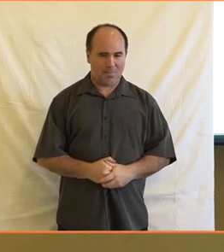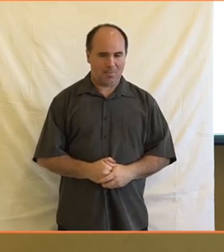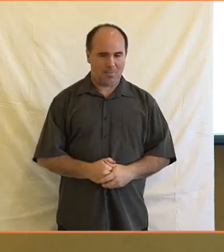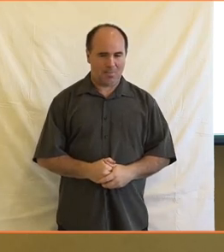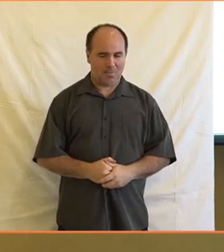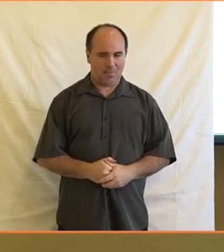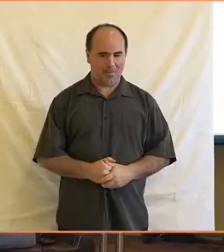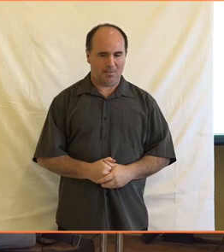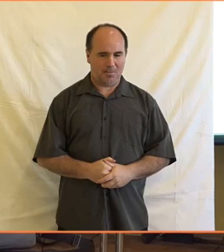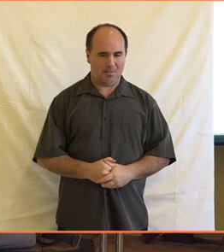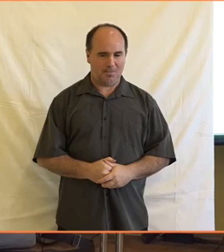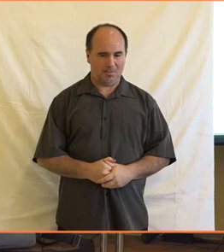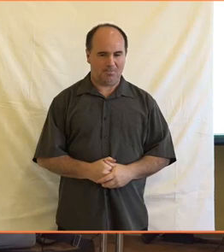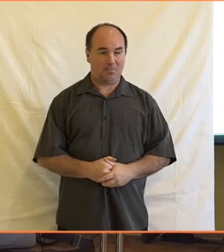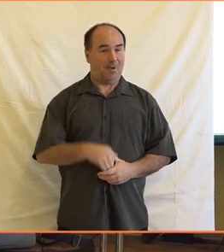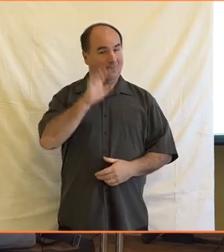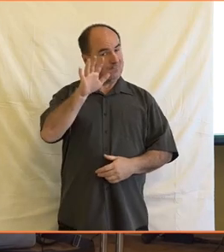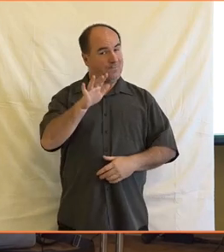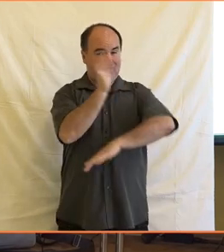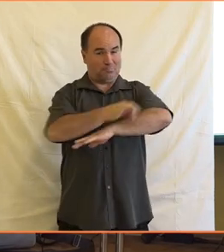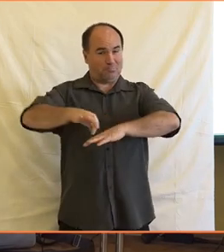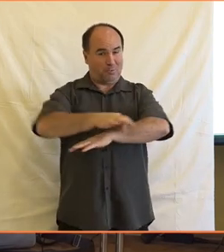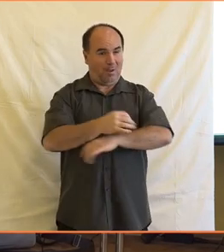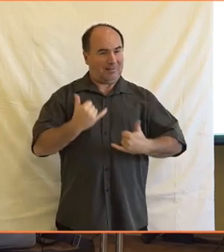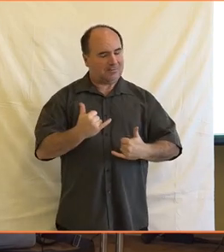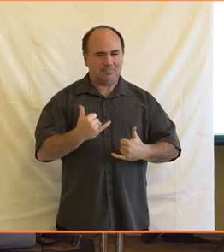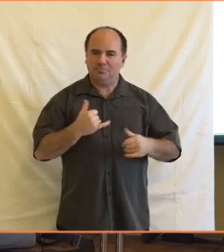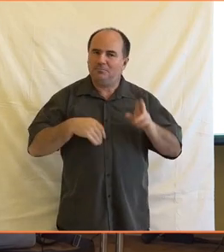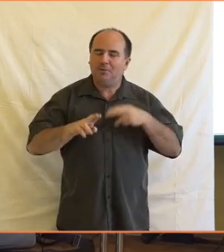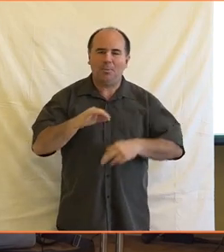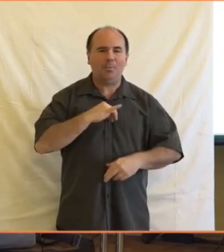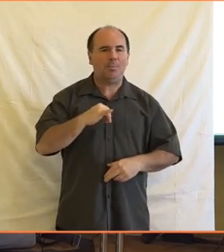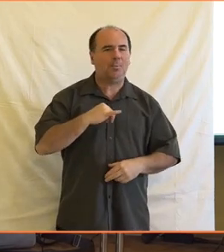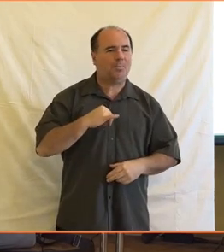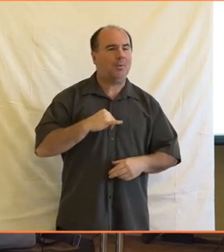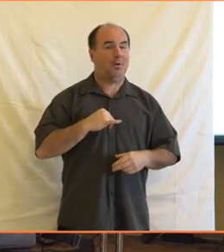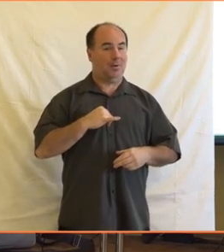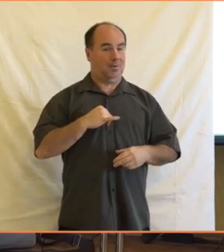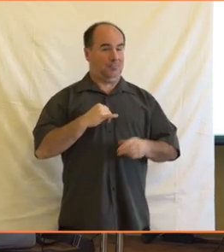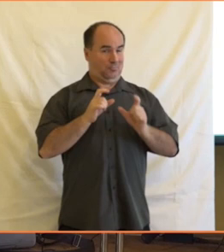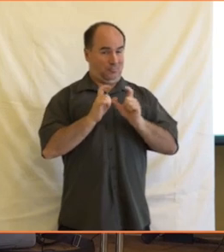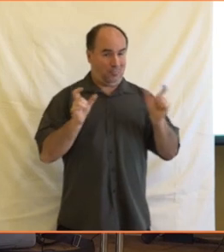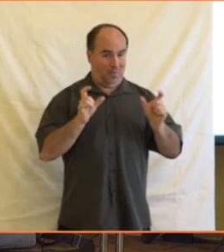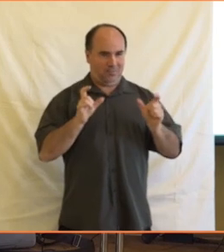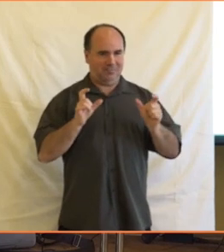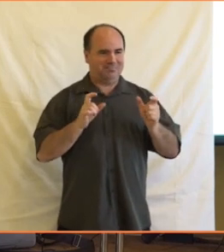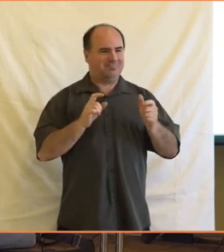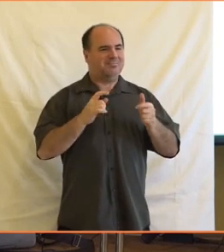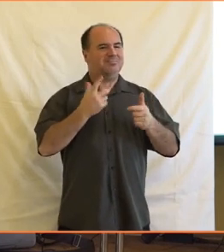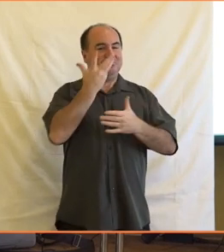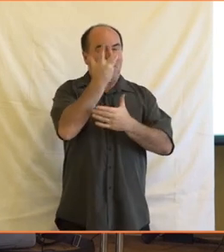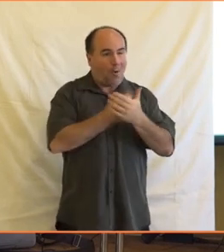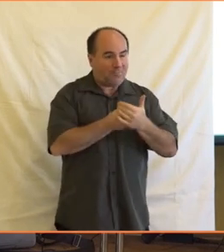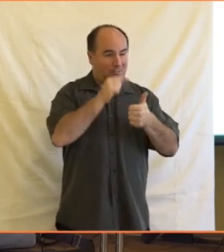project. Váš projekt je obzvláště zajímavý, a to proto, že vlastně kombinuje všechny ty jmenované